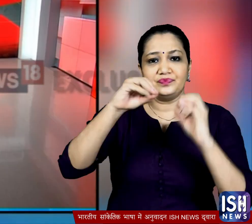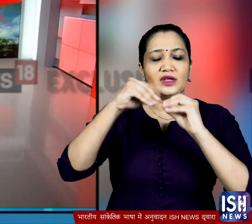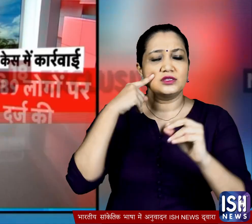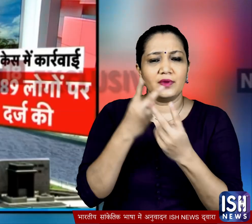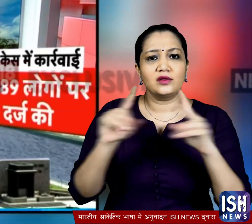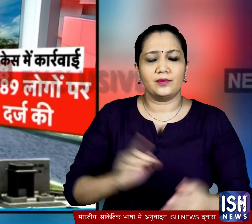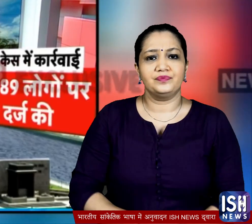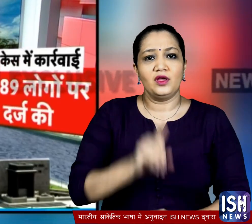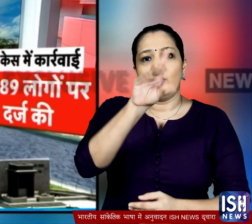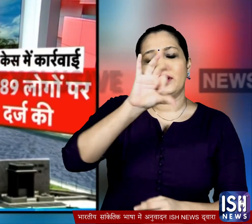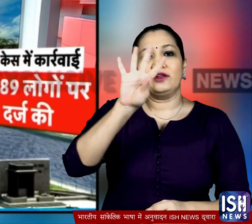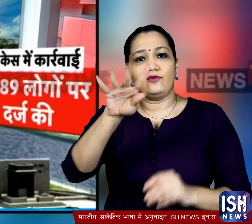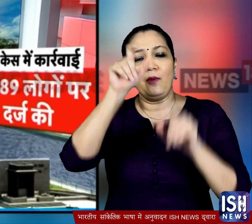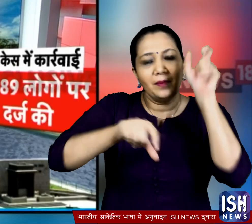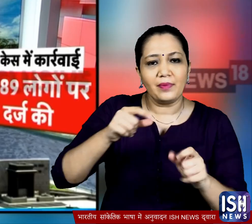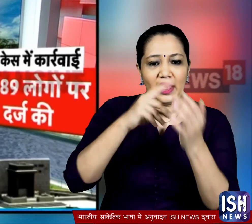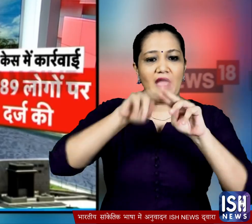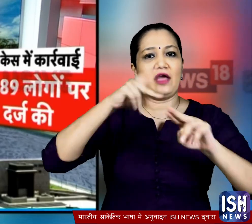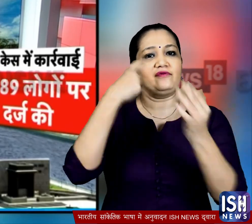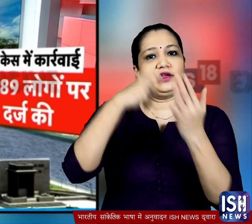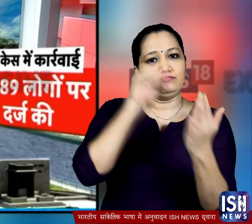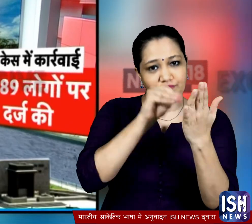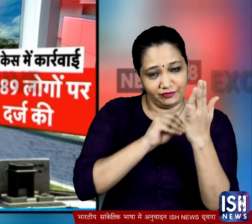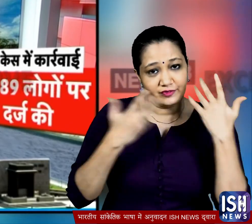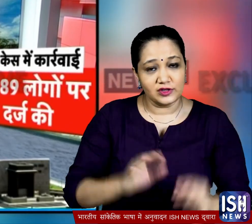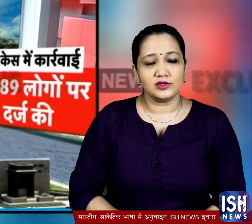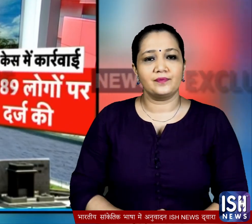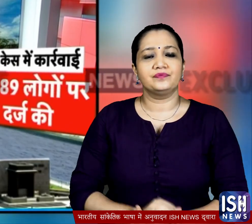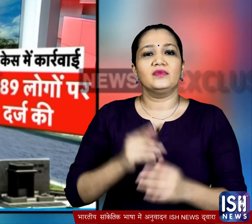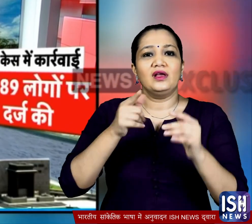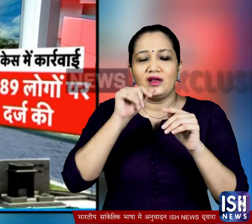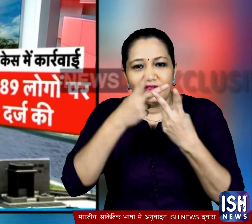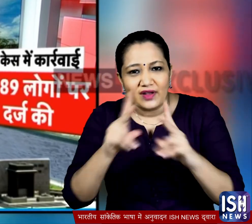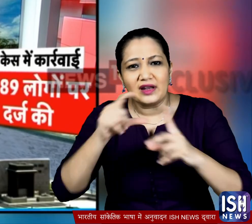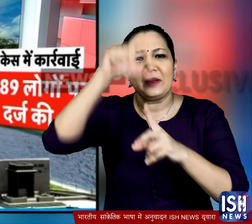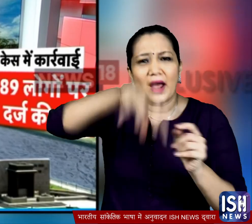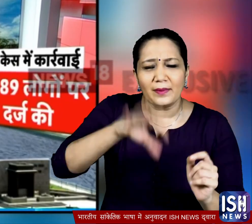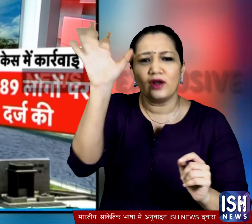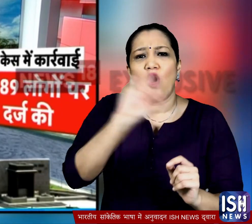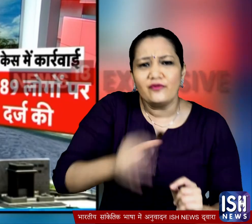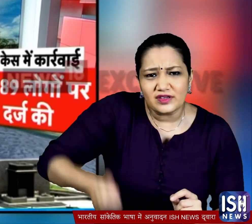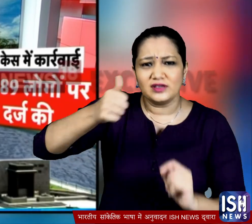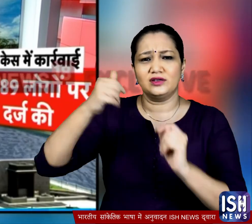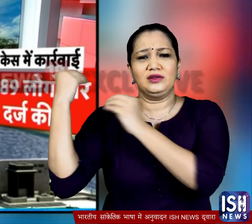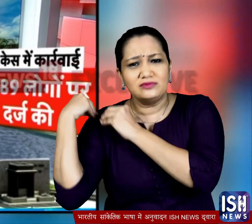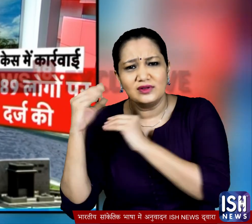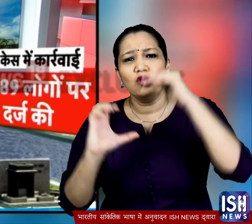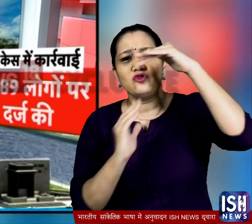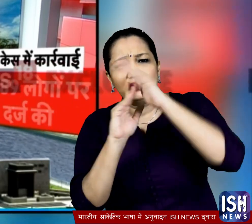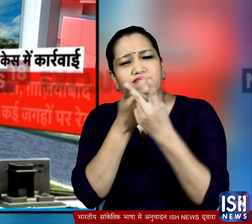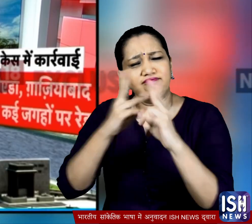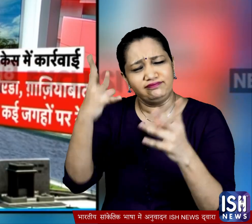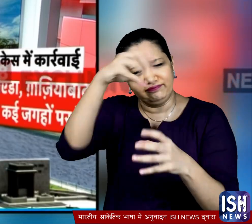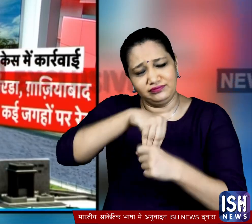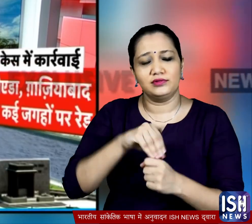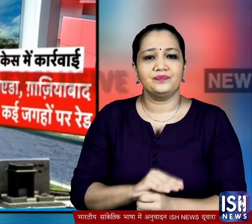कि सीबीआई ने कुल 189 लोगों के खिलाफ एफआईआर दर्ज की, जिनमें सिंचाई विभाग के तबके अफसर, इंजीनियर और ठेकेदार शामिल हैं। इतना